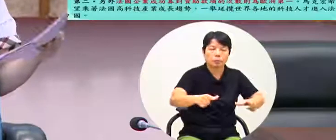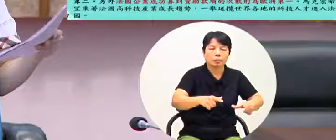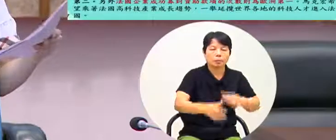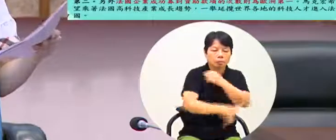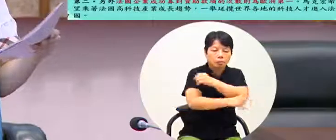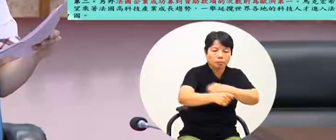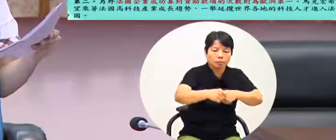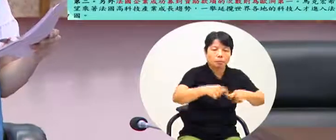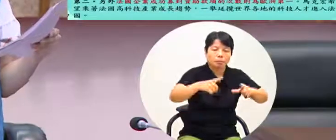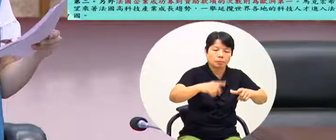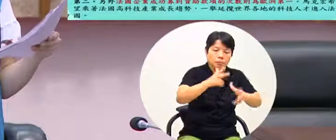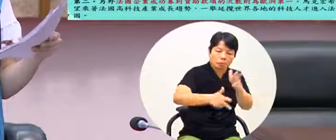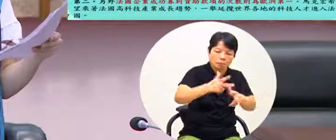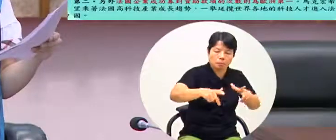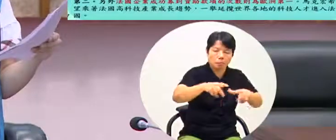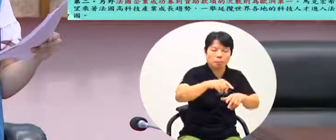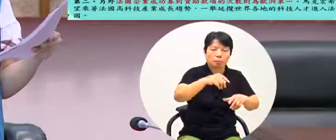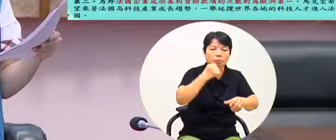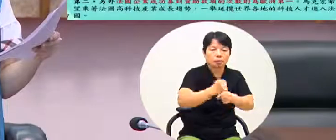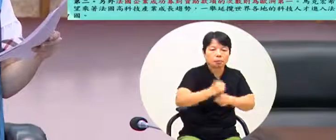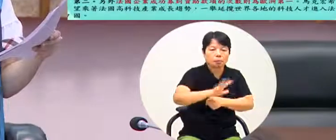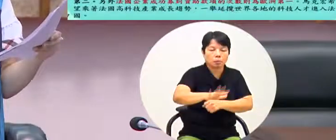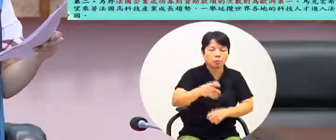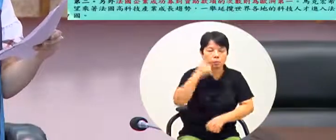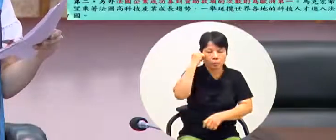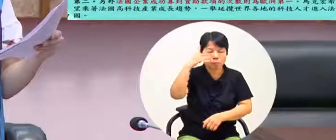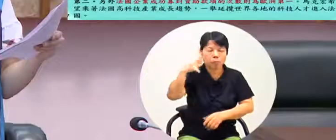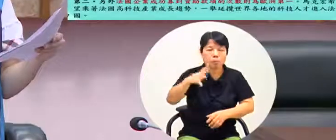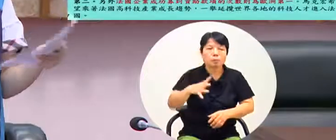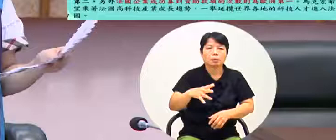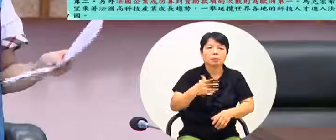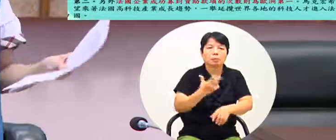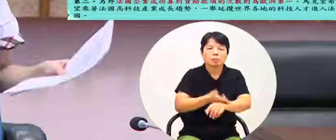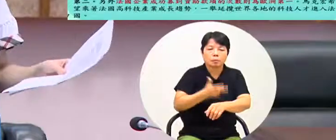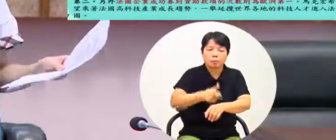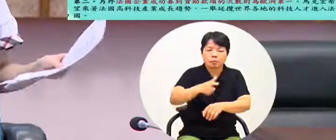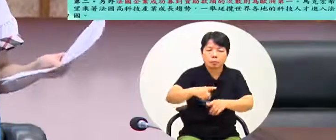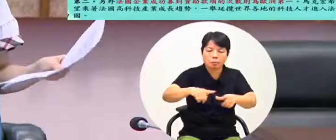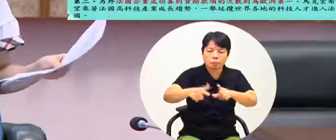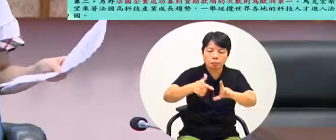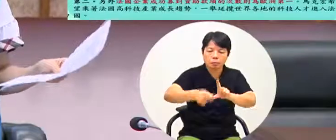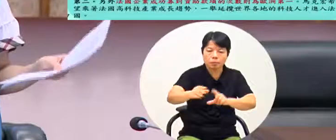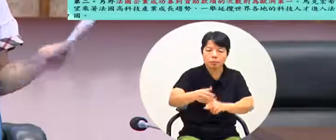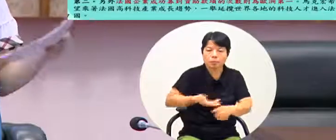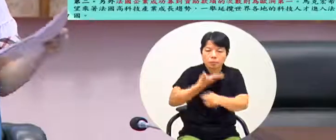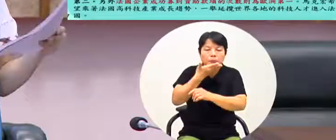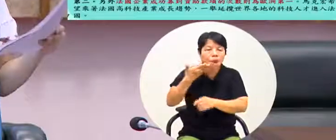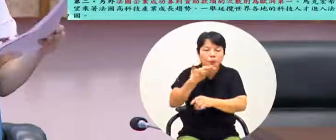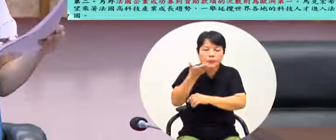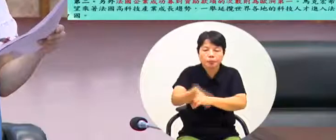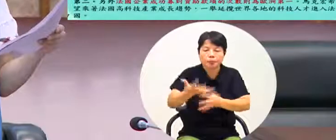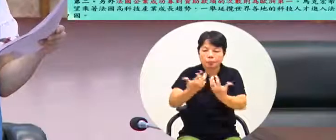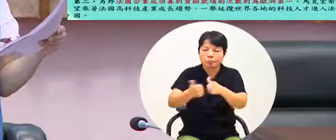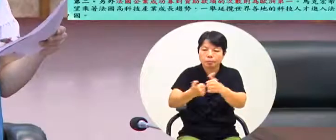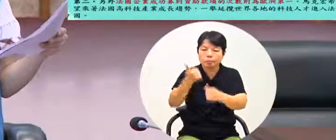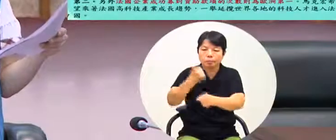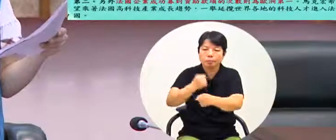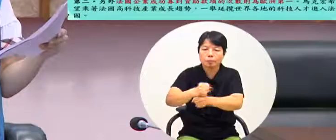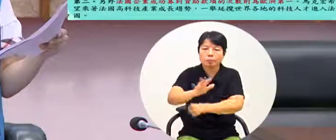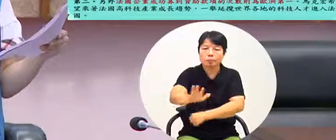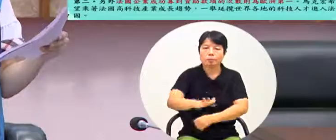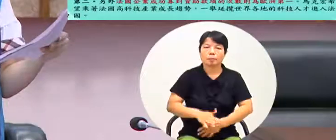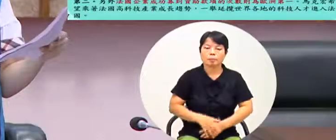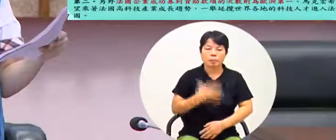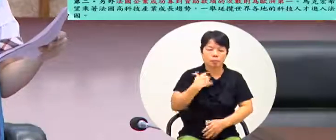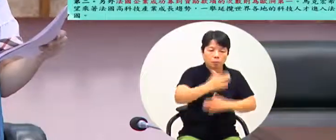那创业园区提供创业者有利的环境跟机会。我知道说学校里面有一些育成中心，里面也是